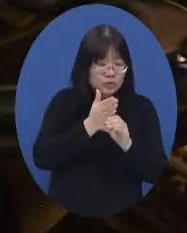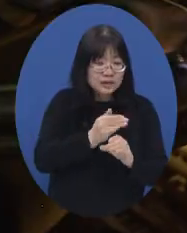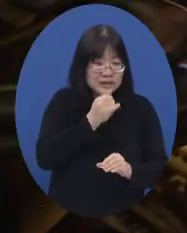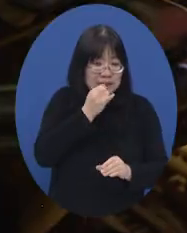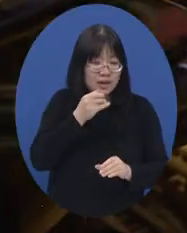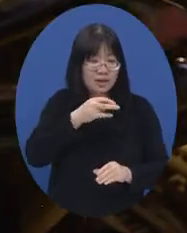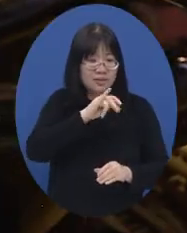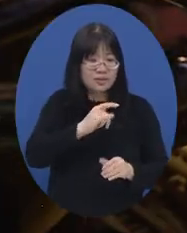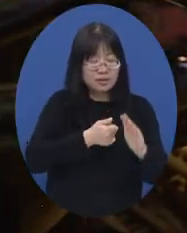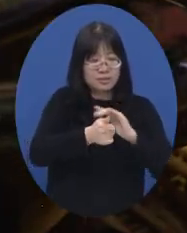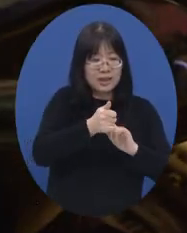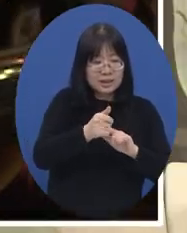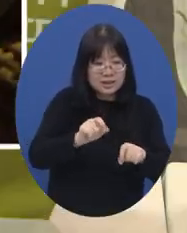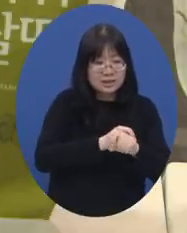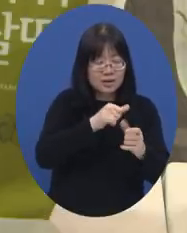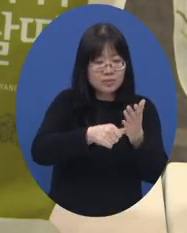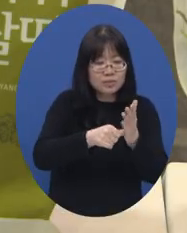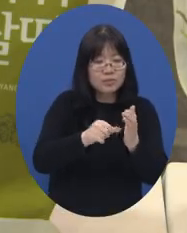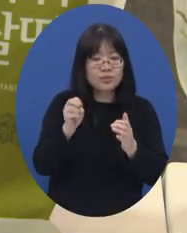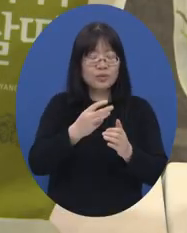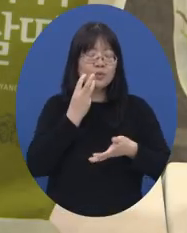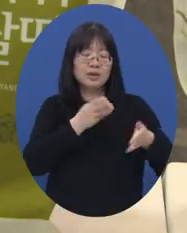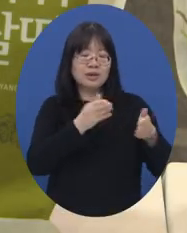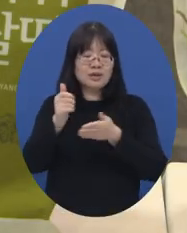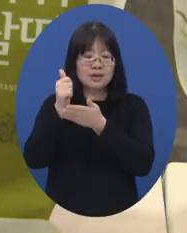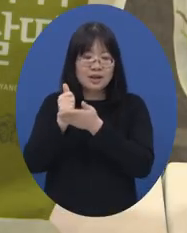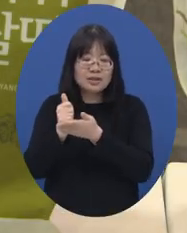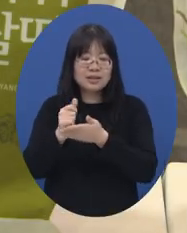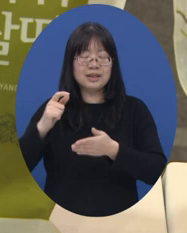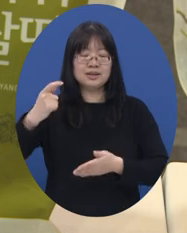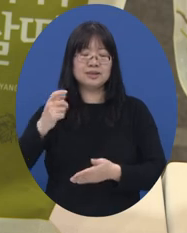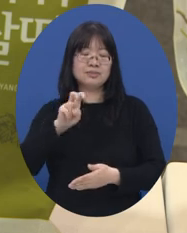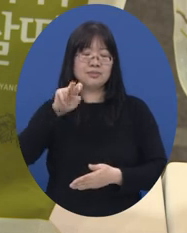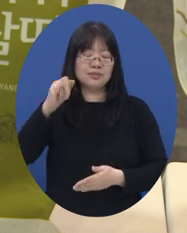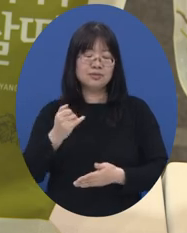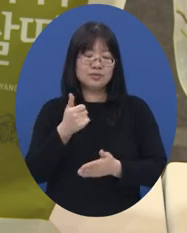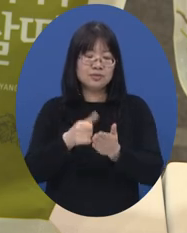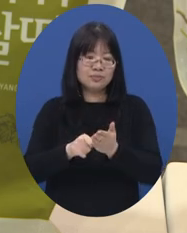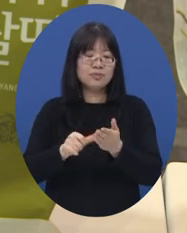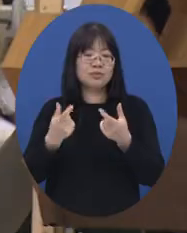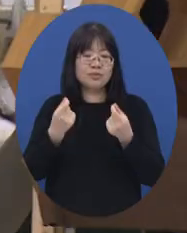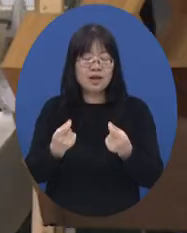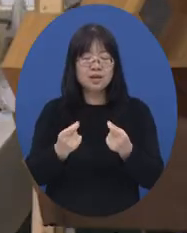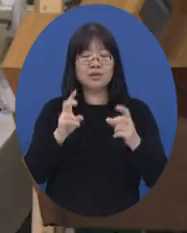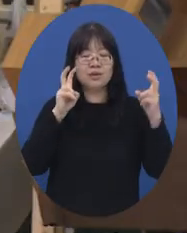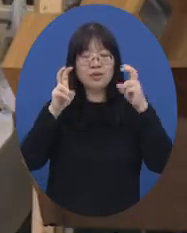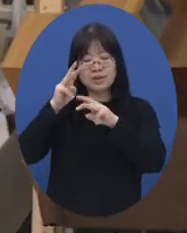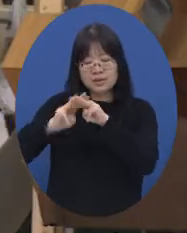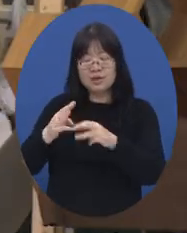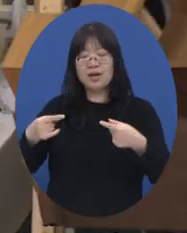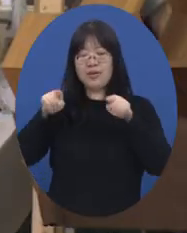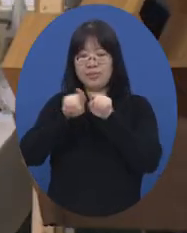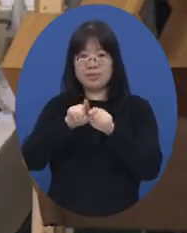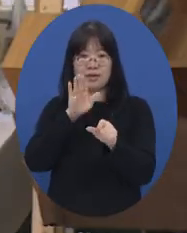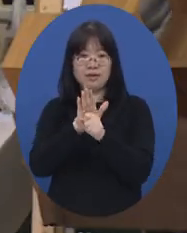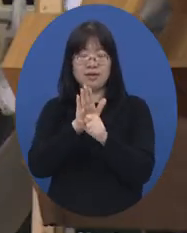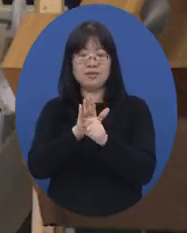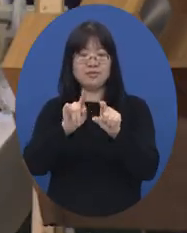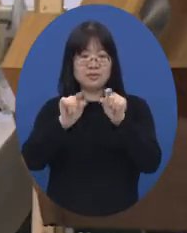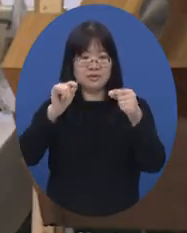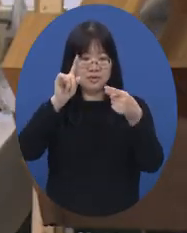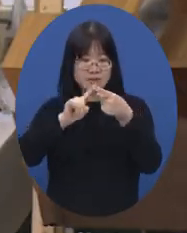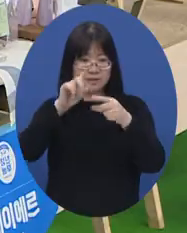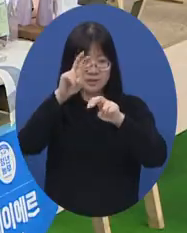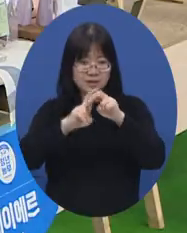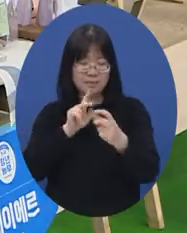시군을 대표하는 특산물과 경기 도지사가 인증하는 G마크 농산물, 농업과 기업의 협업을 통해 만들어진 식품들을 한자리에서 만날 수